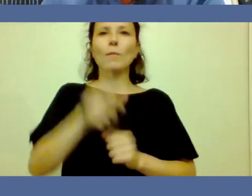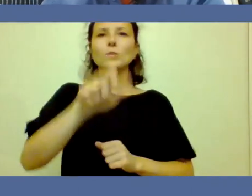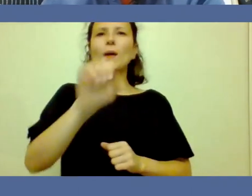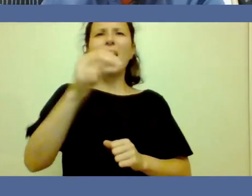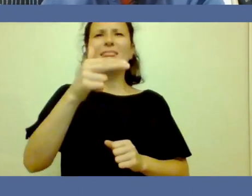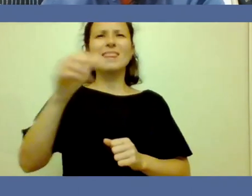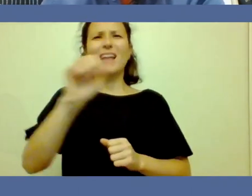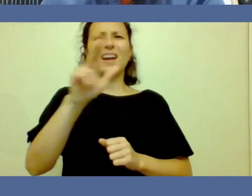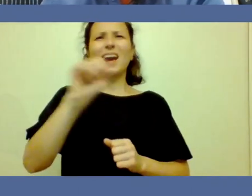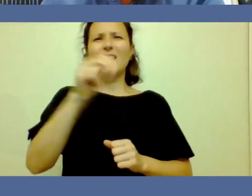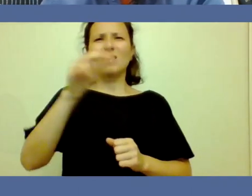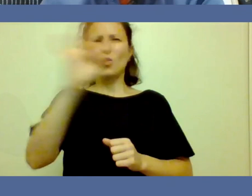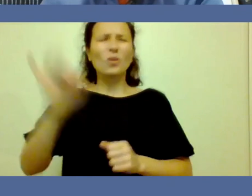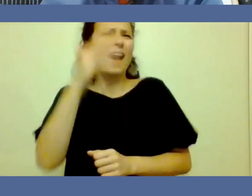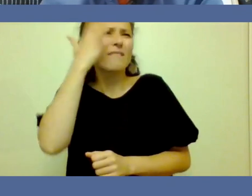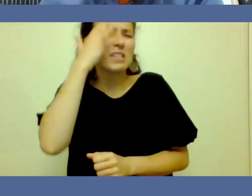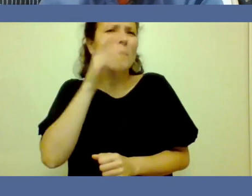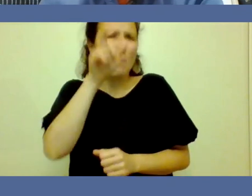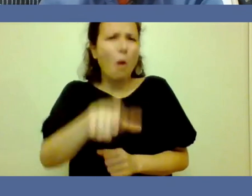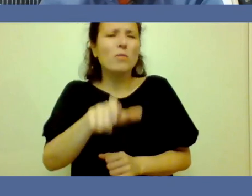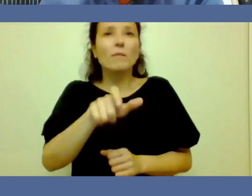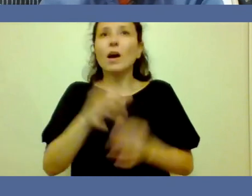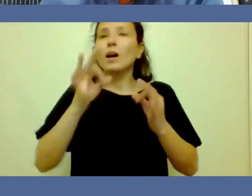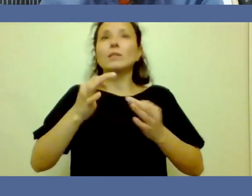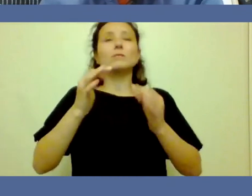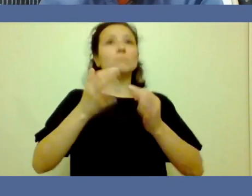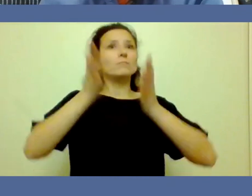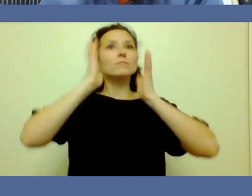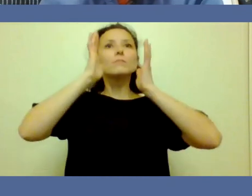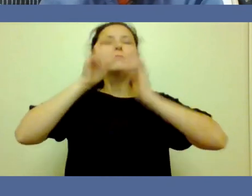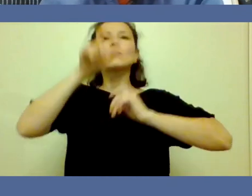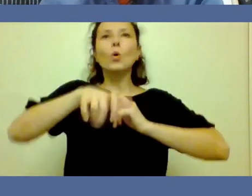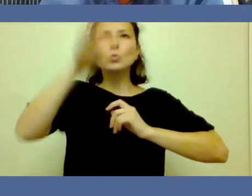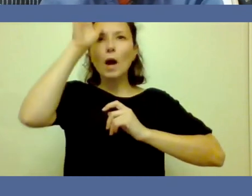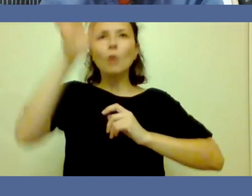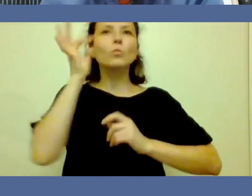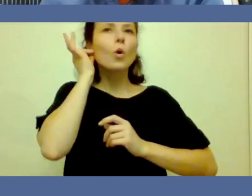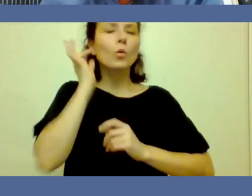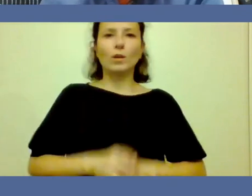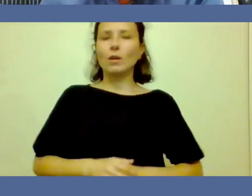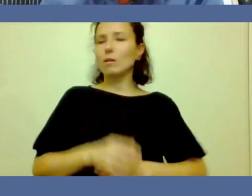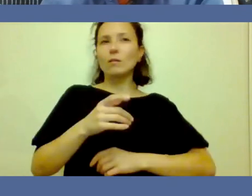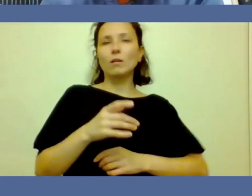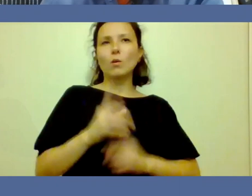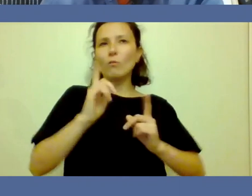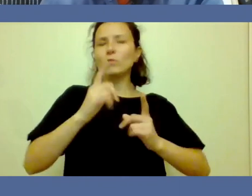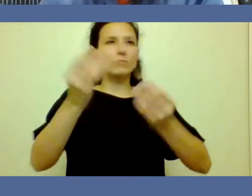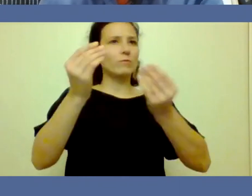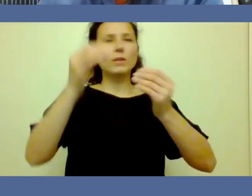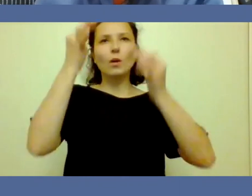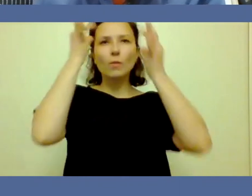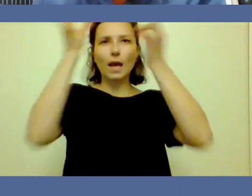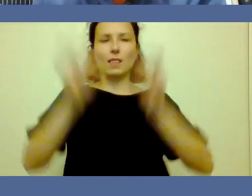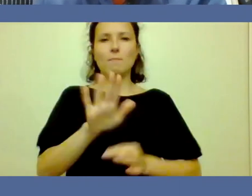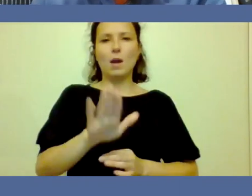istnieniu której wiedziałam zawsze, natomiast jestem absolutnie zafascynowana tą autorką i w ogóle uważam, że jest niezwykle utalentowana.